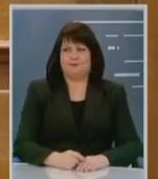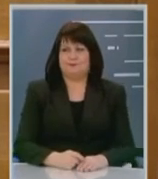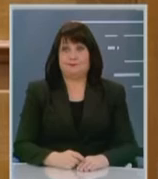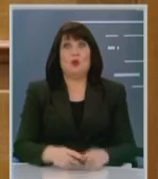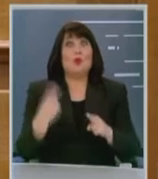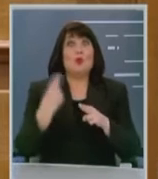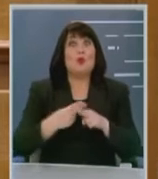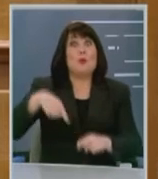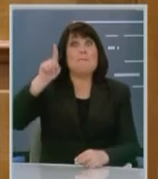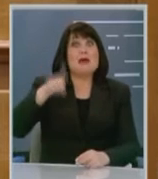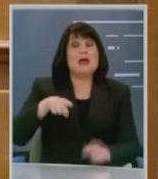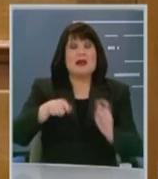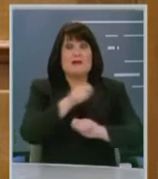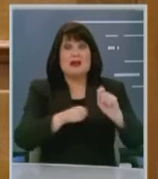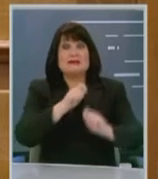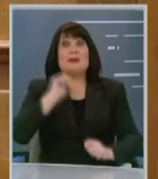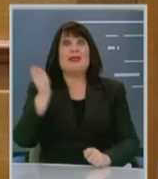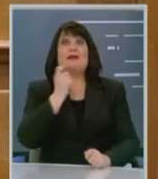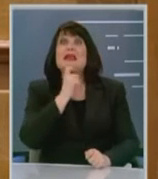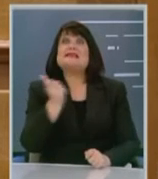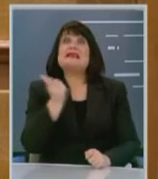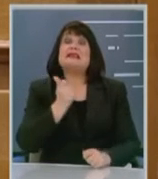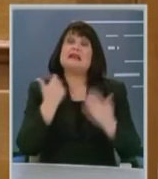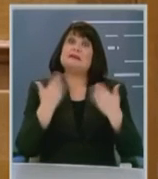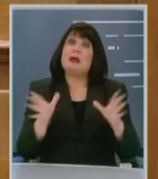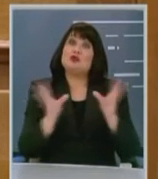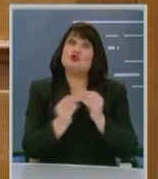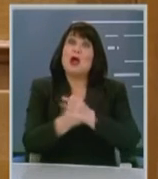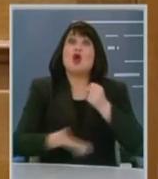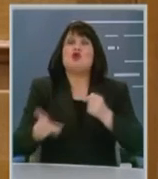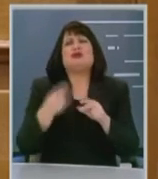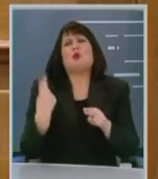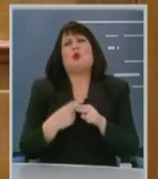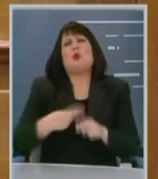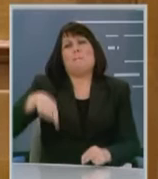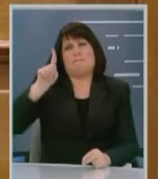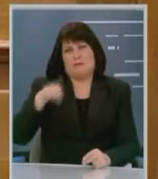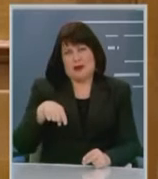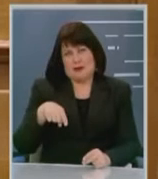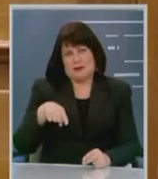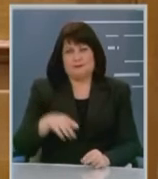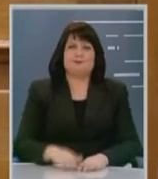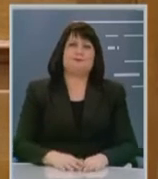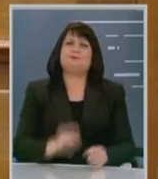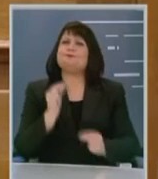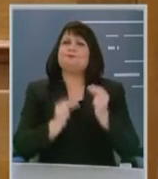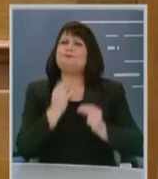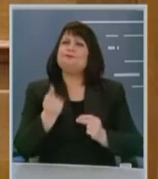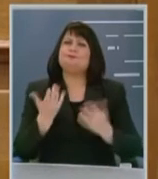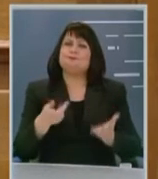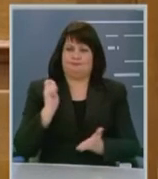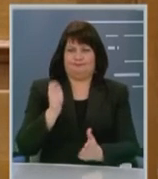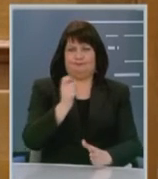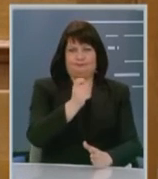ημέρα που θεσπίστηκε εθνική σύνταξη για τον αγροτικό χώρο. Υπάρχει ένα πρόβλημα με την πληρωμή